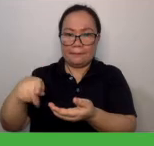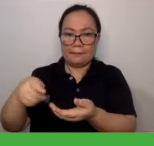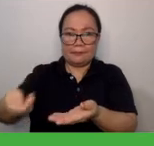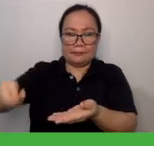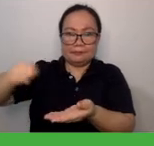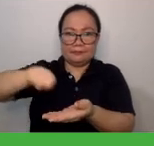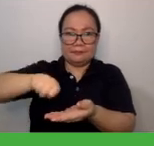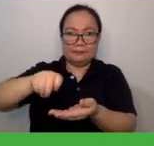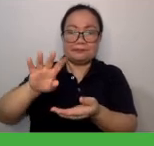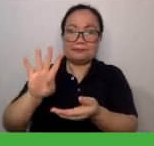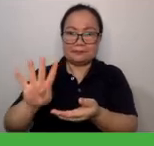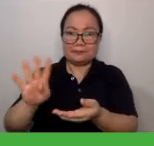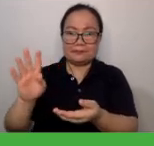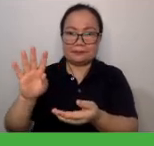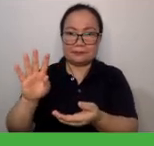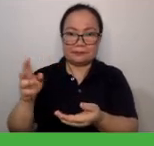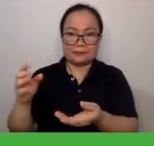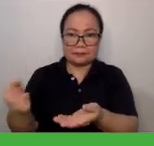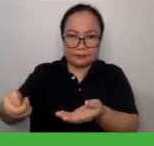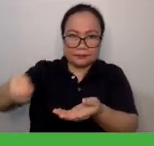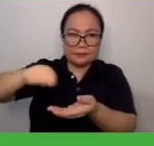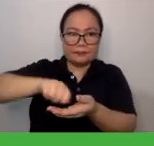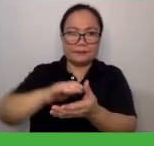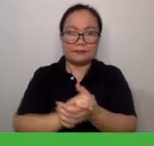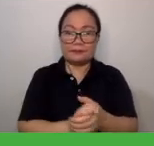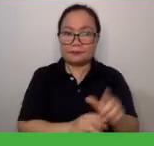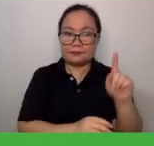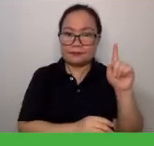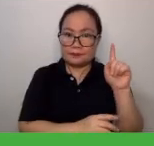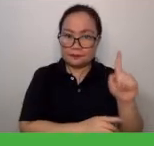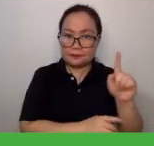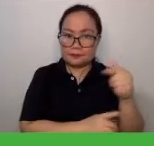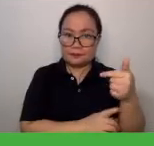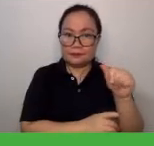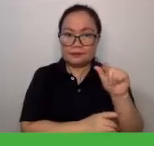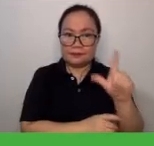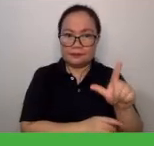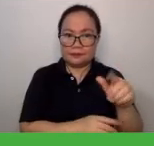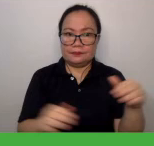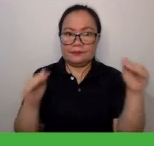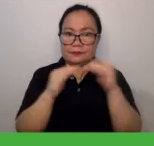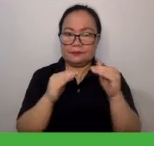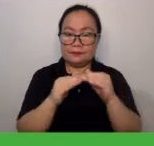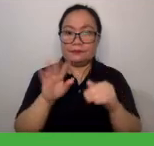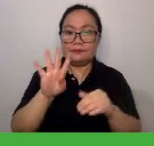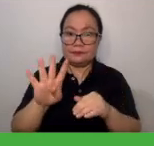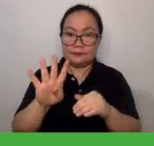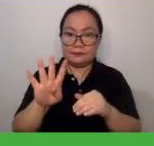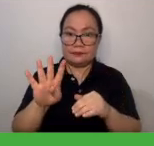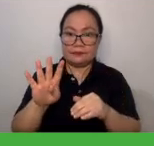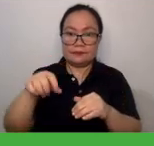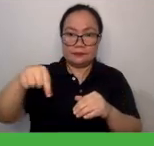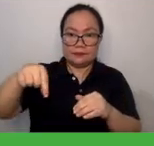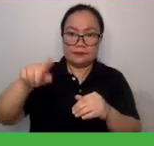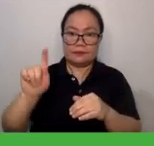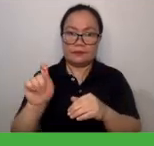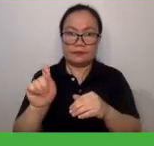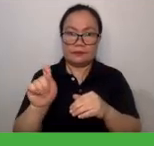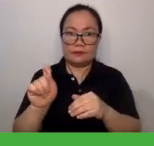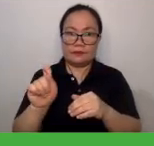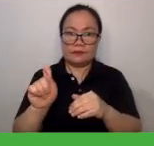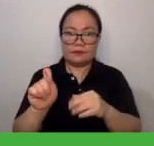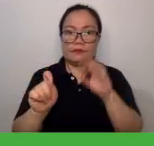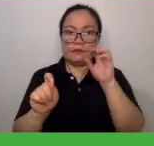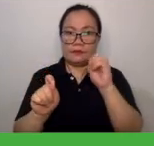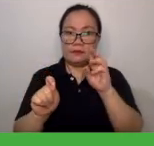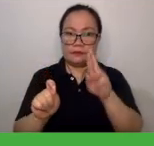also equivalent to 4 cups. Okay? And then, 1 gallon is equivalent to 4 quarts. Okay? So, kung